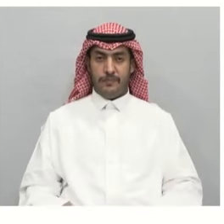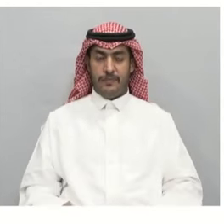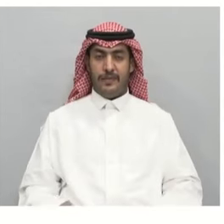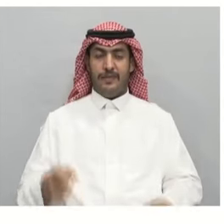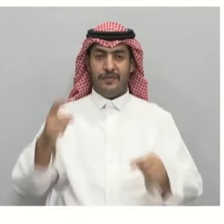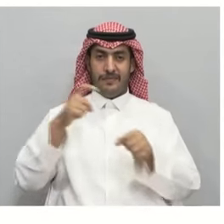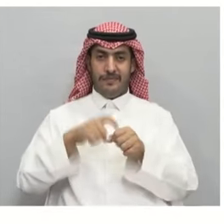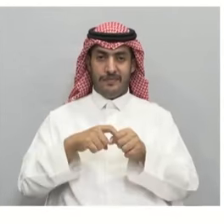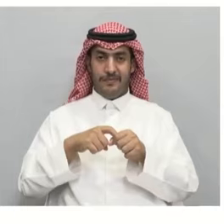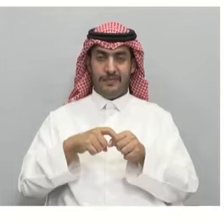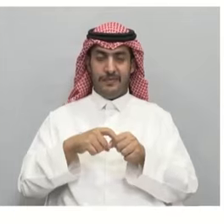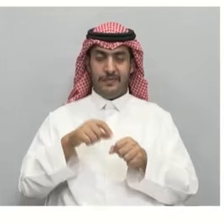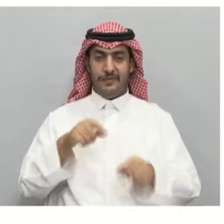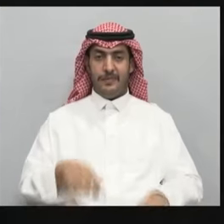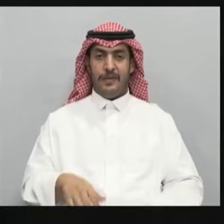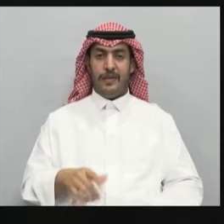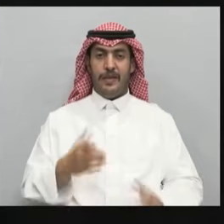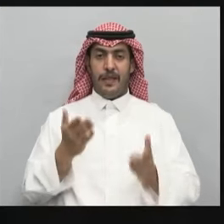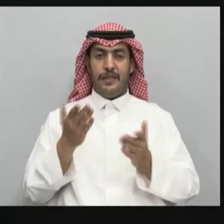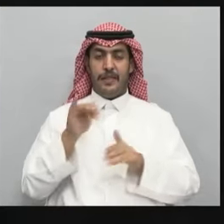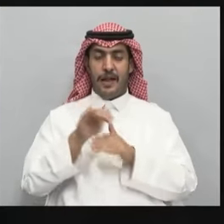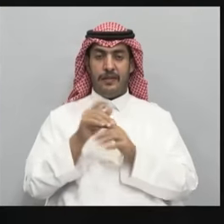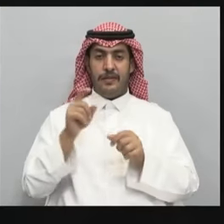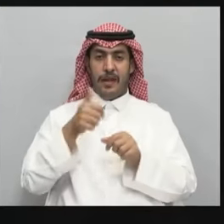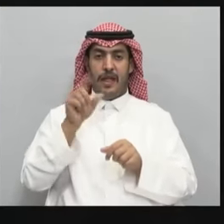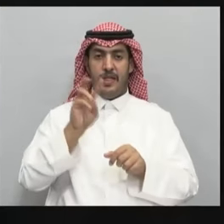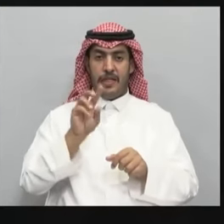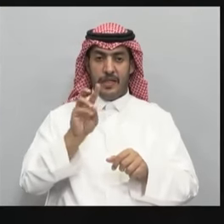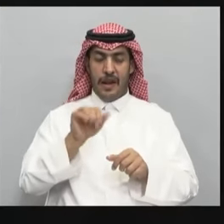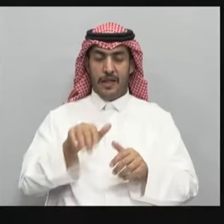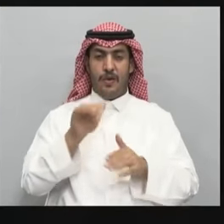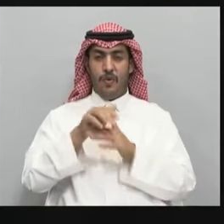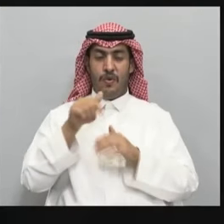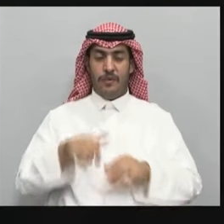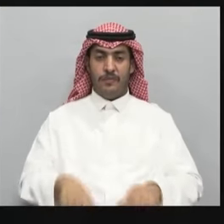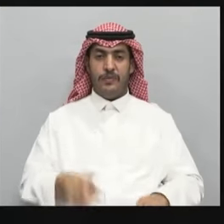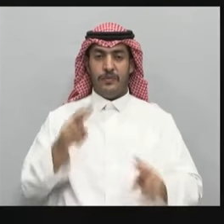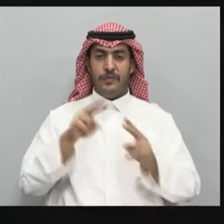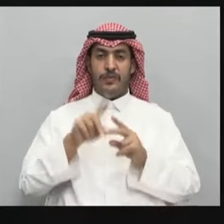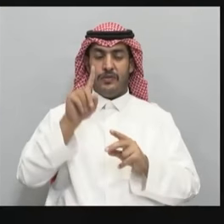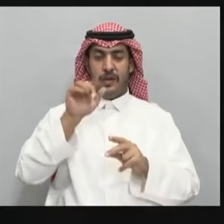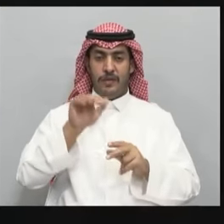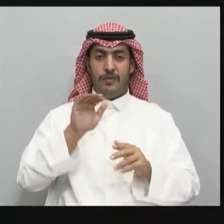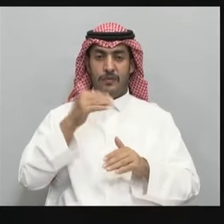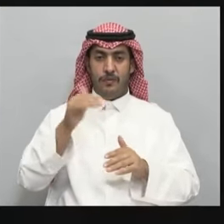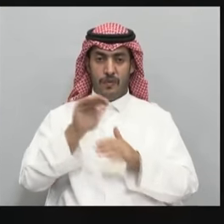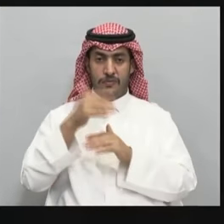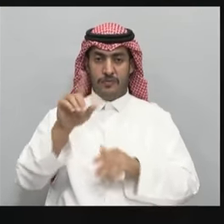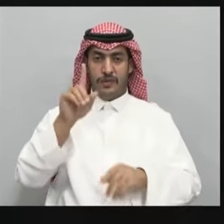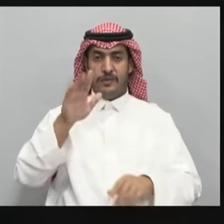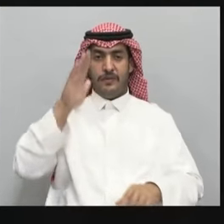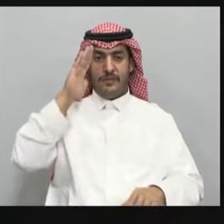الى هنا وصلنا الى نهايه اثراء انا ودرسنا لهذا اليوم نلتقي ان شاء الله في دروس